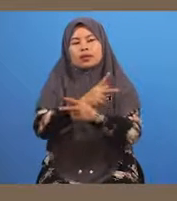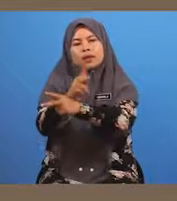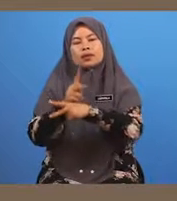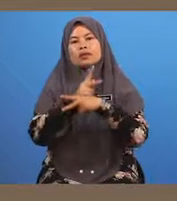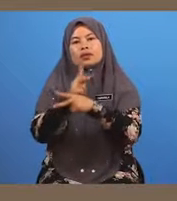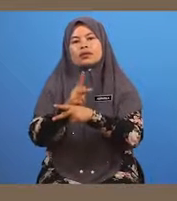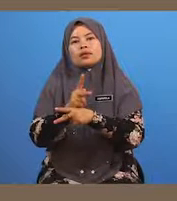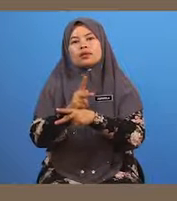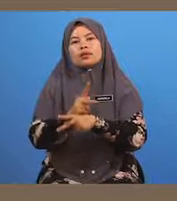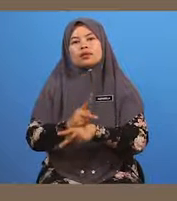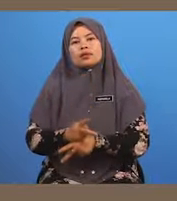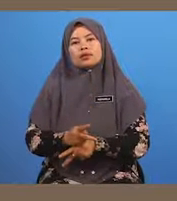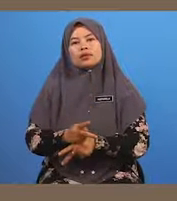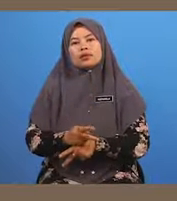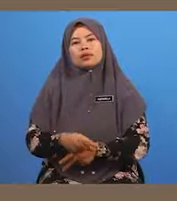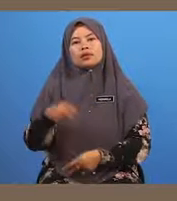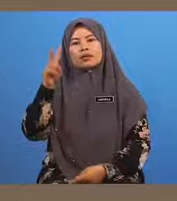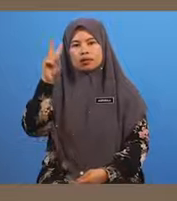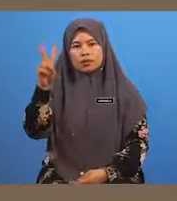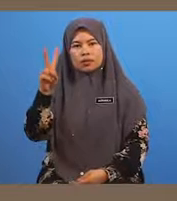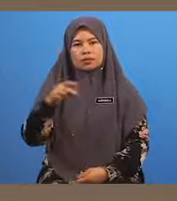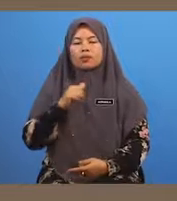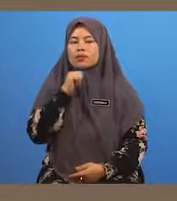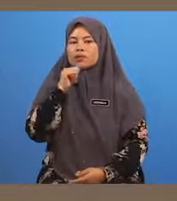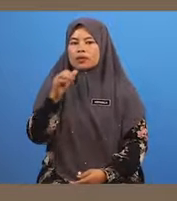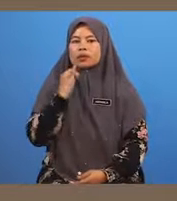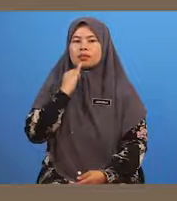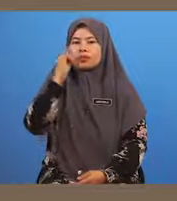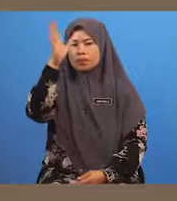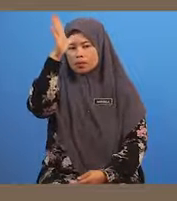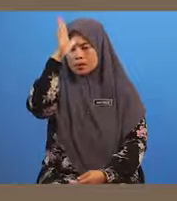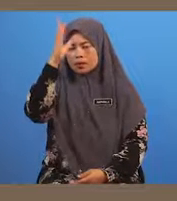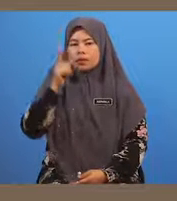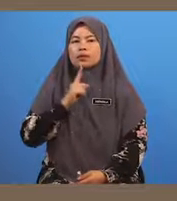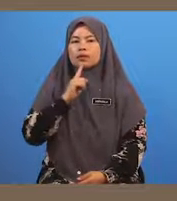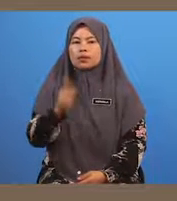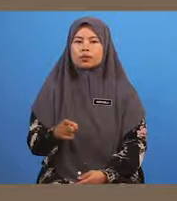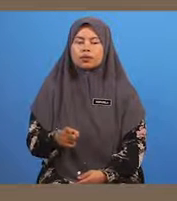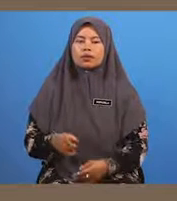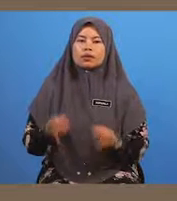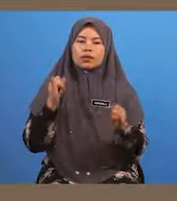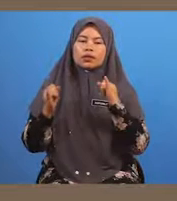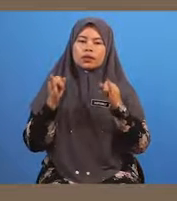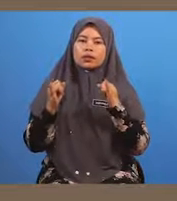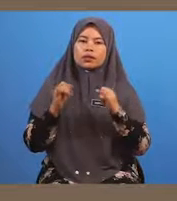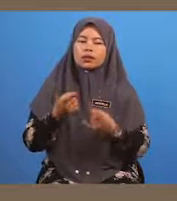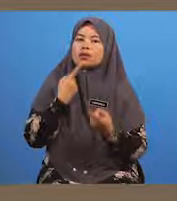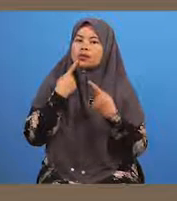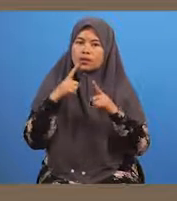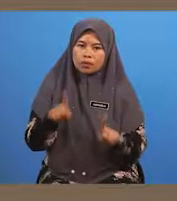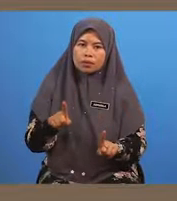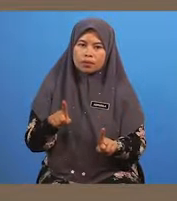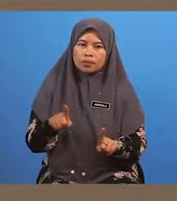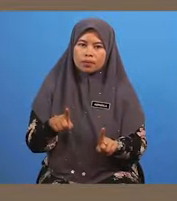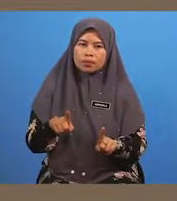kedua bukan ibu bapa kandungnya. Sekiranya murid-murid menjawab anak yang dijaga dan dibesarkan oleh ibu